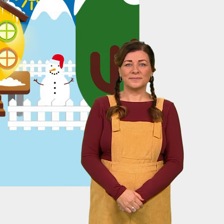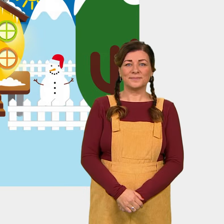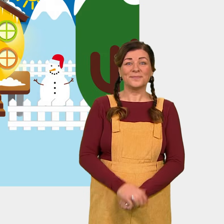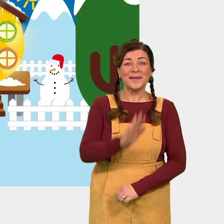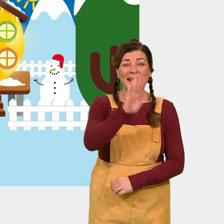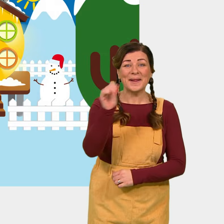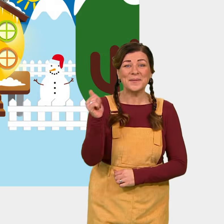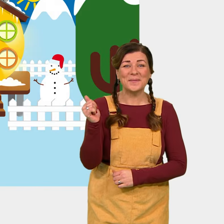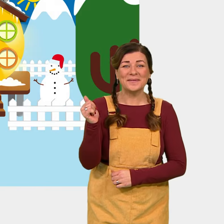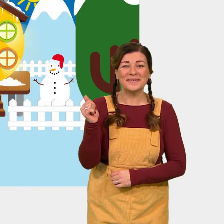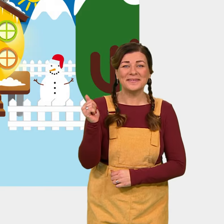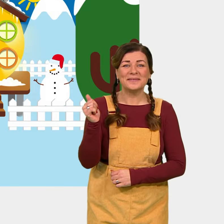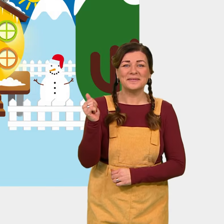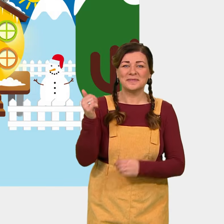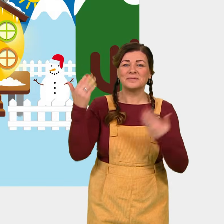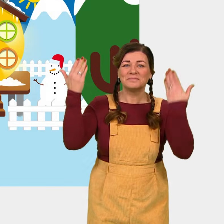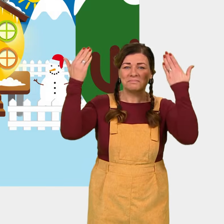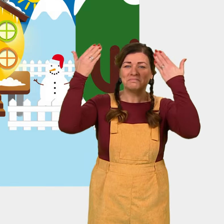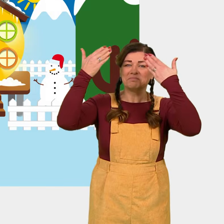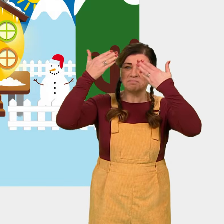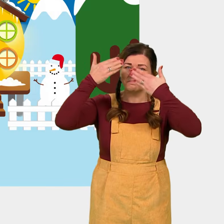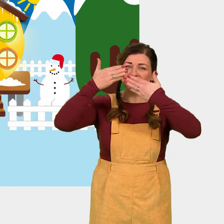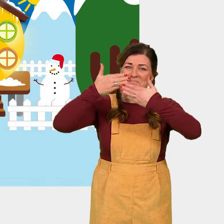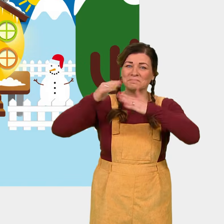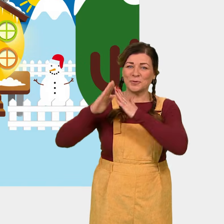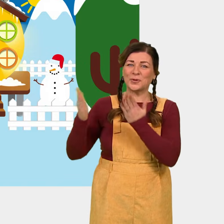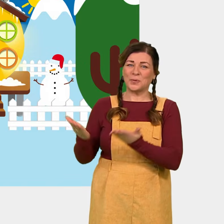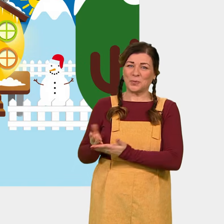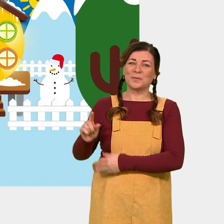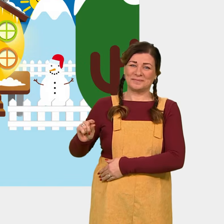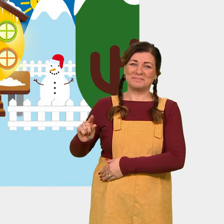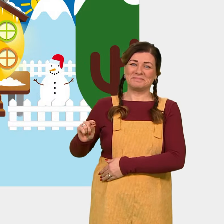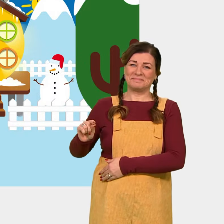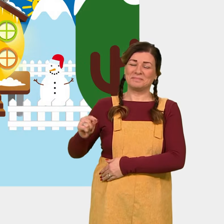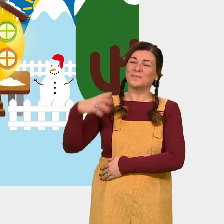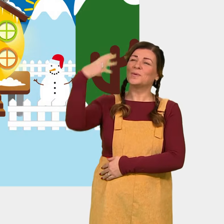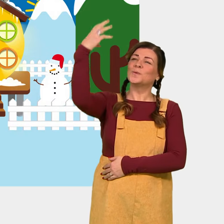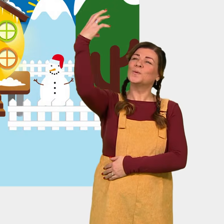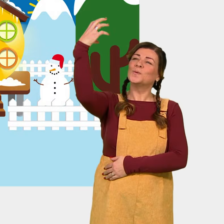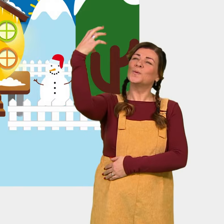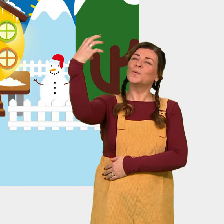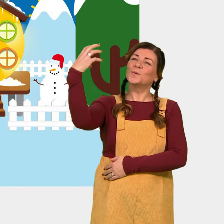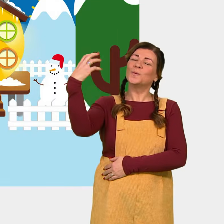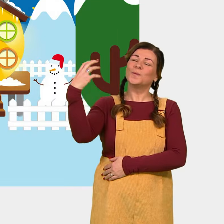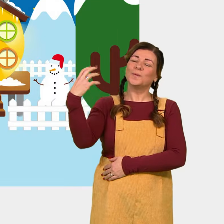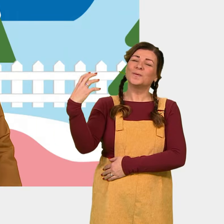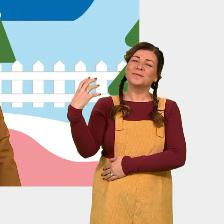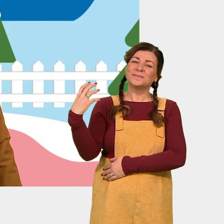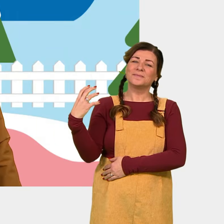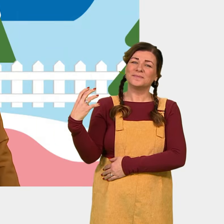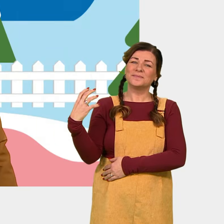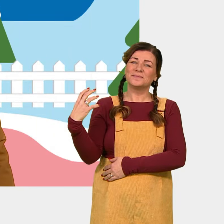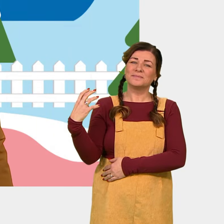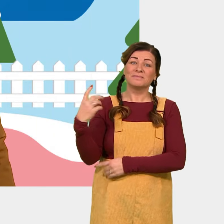Helo, bawb. Mae'n dechrau nosi ym myd cyw. Mae'r haul yn suddo i'w wely.